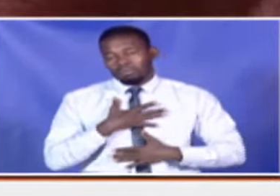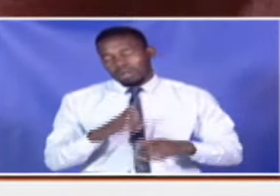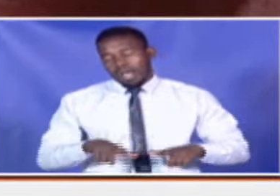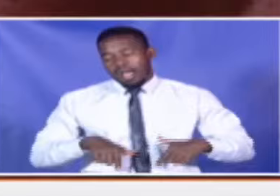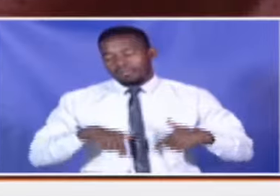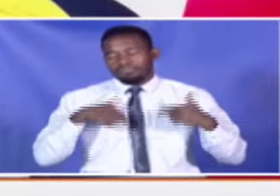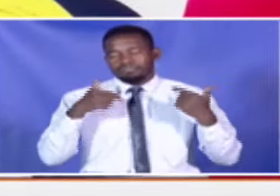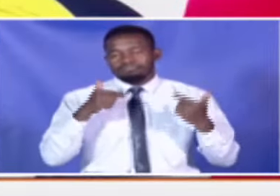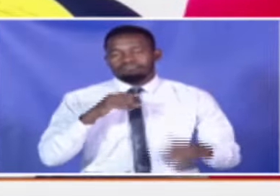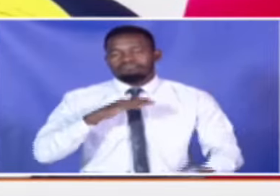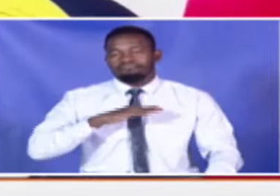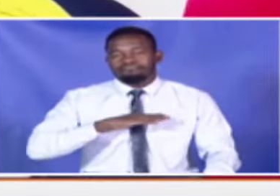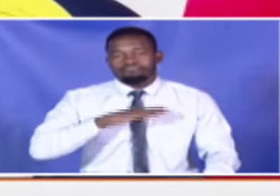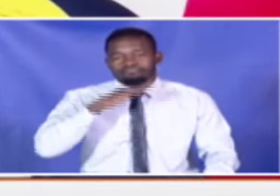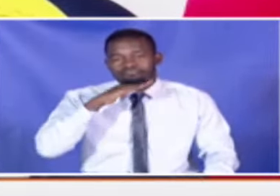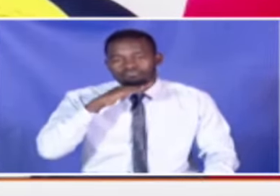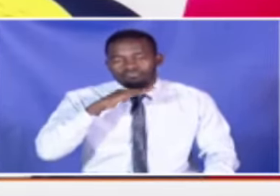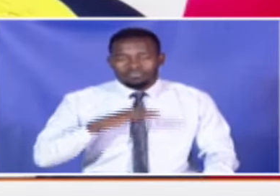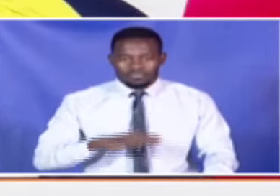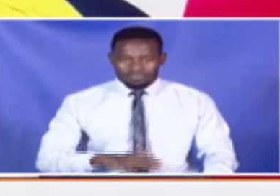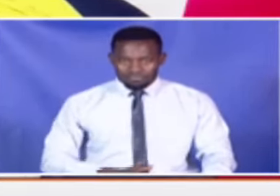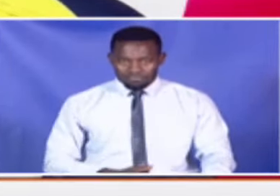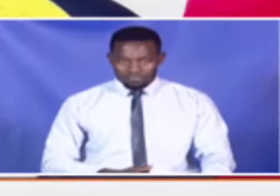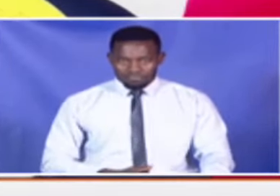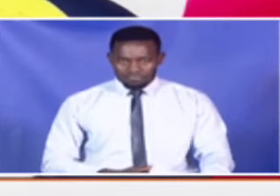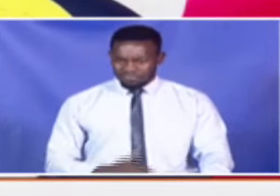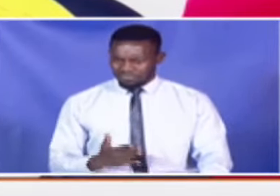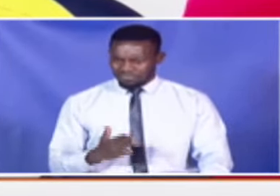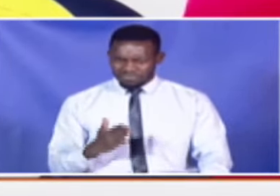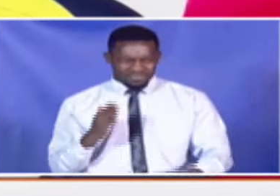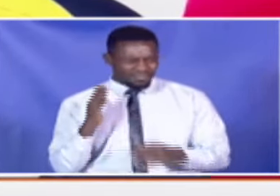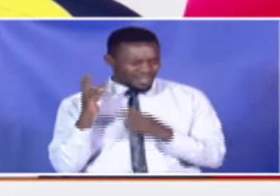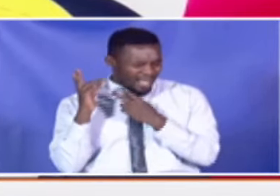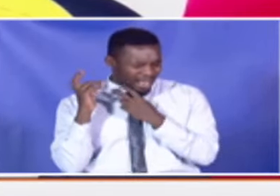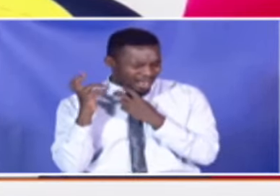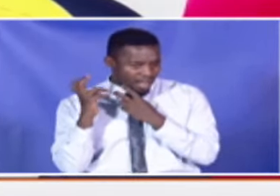be cut short. Tumeingia kwa hole kuona mpira tukasikia mlipuko.